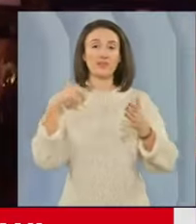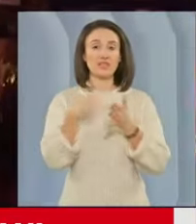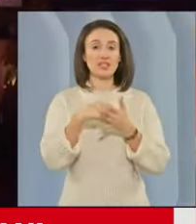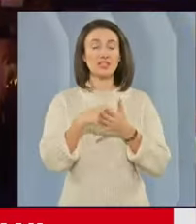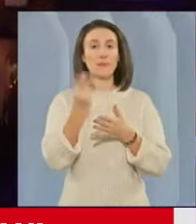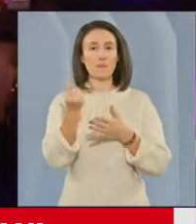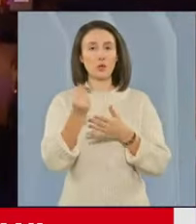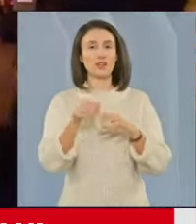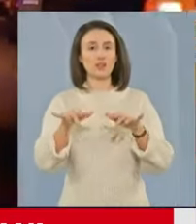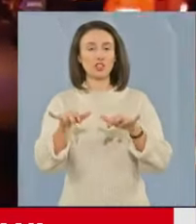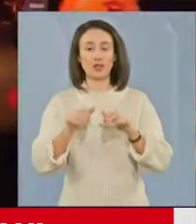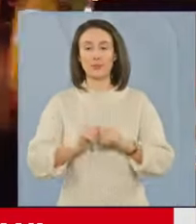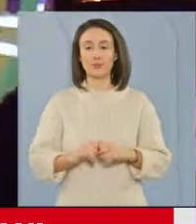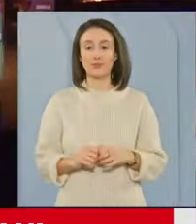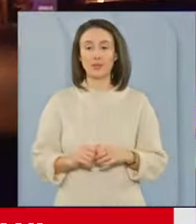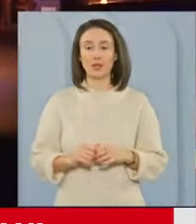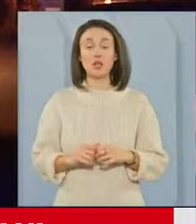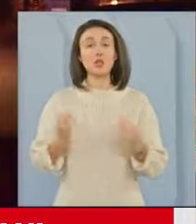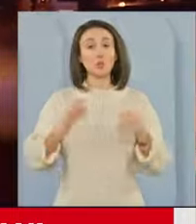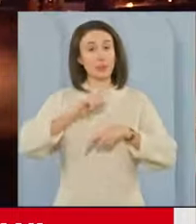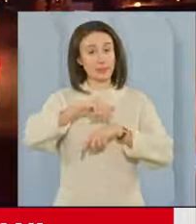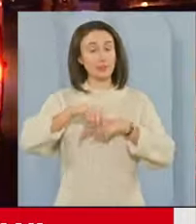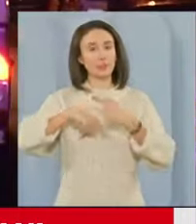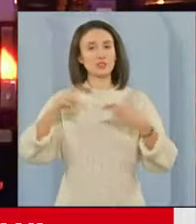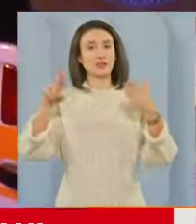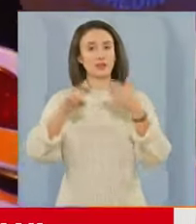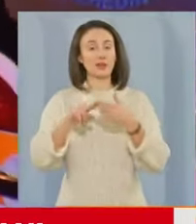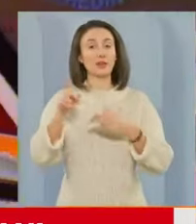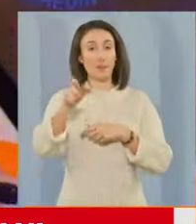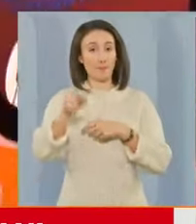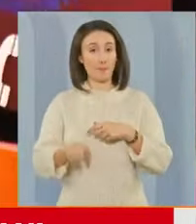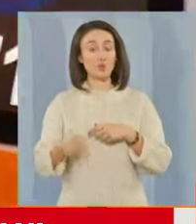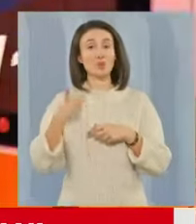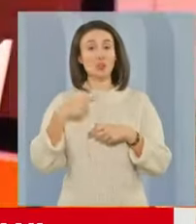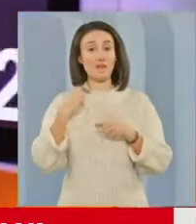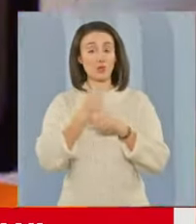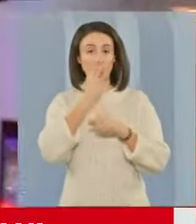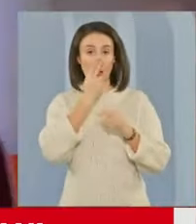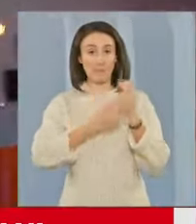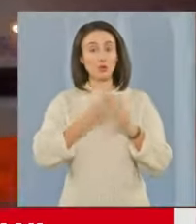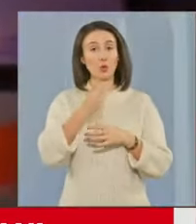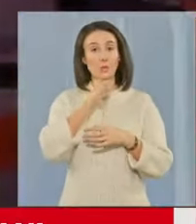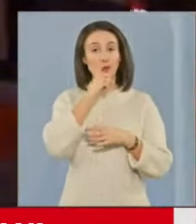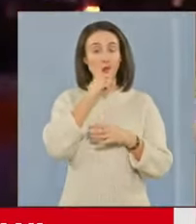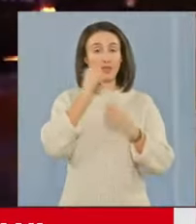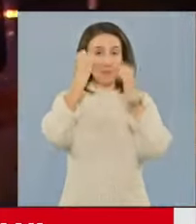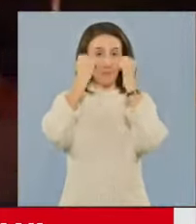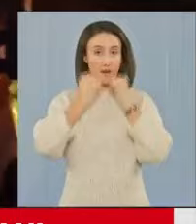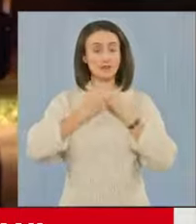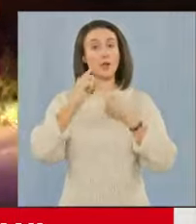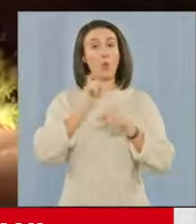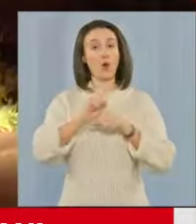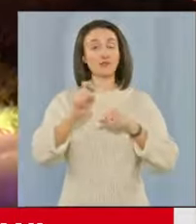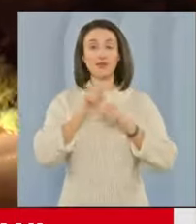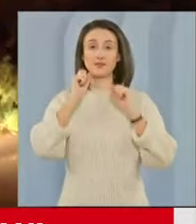cu monede digitale. La scurt timp după ce s-a întâlnit cu persoana respectivă în zonă și-ar fi făcut apariția doi bărbați mascați care l-au